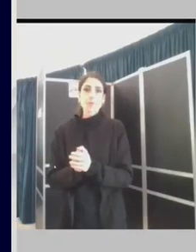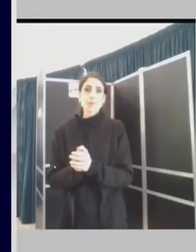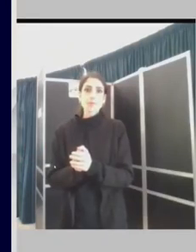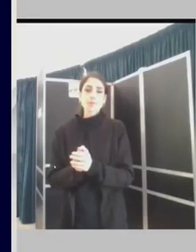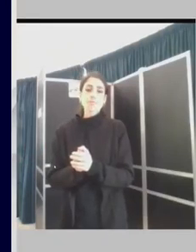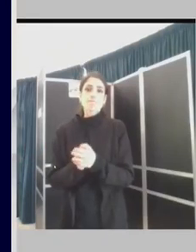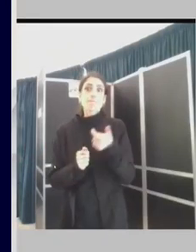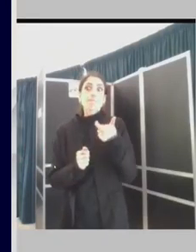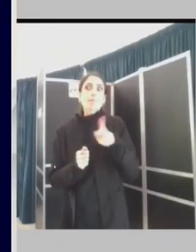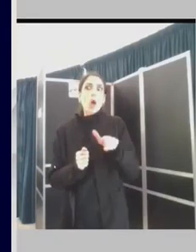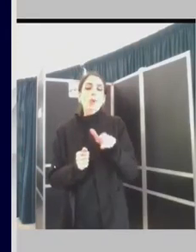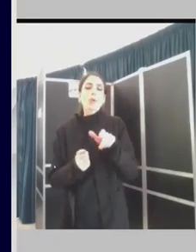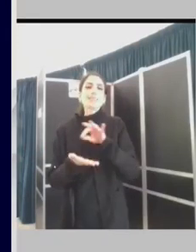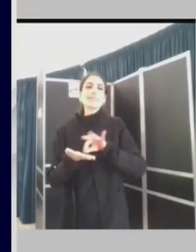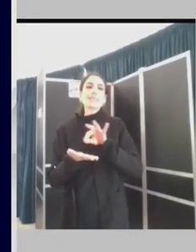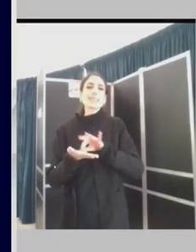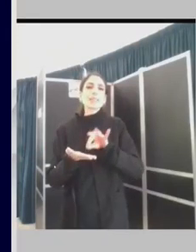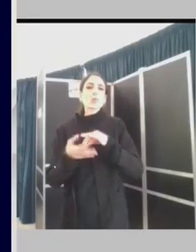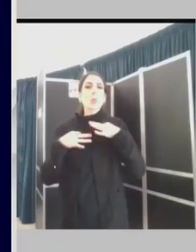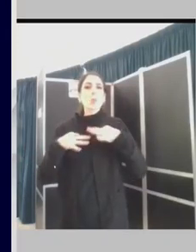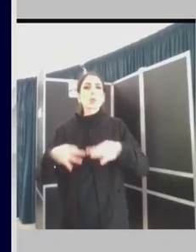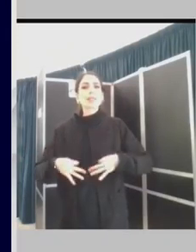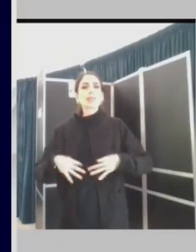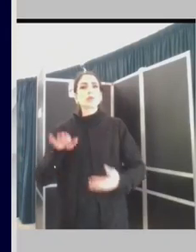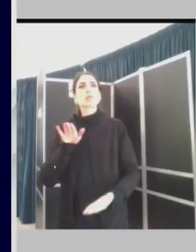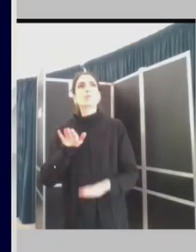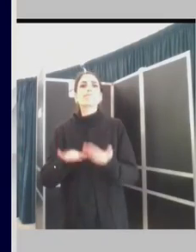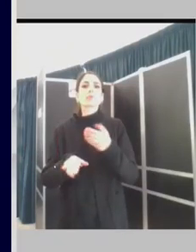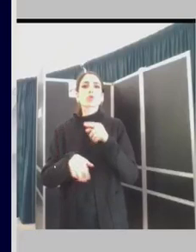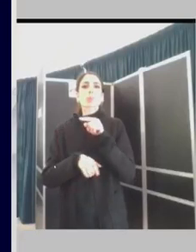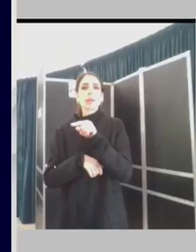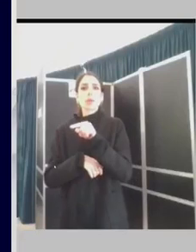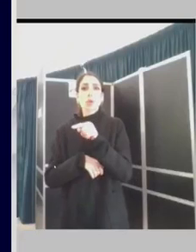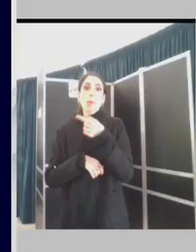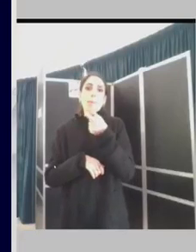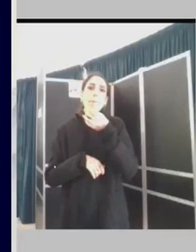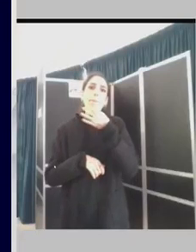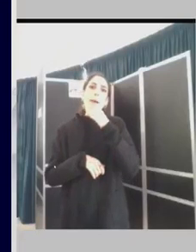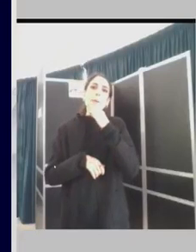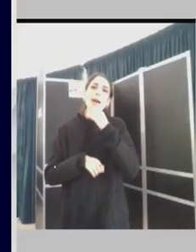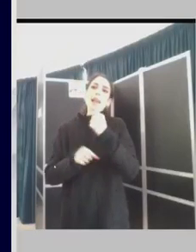autopilota che non sempre riesce a gestire in breve tempo